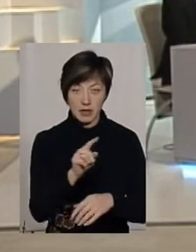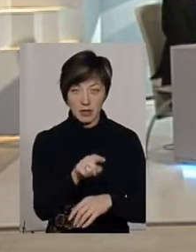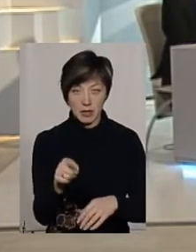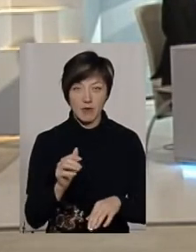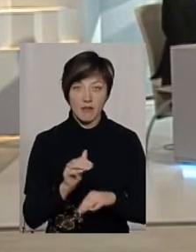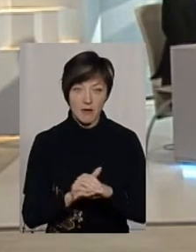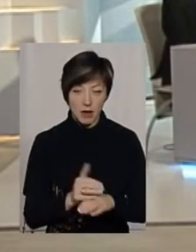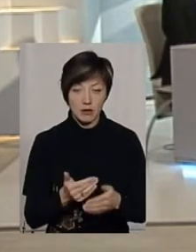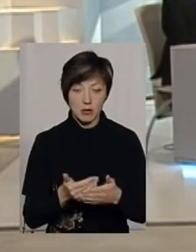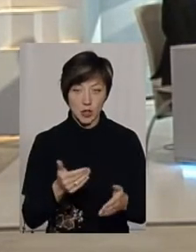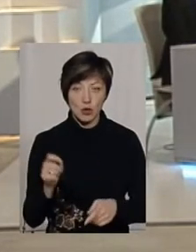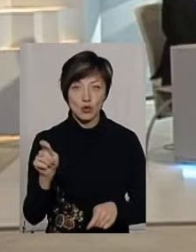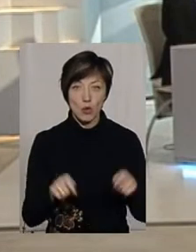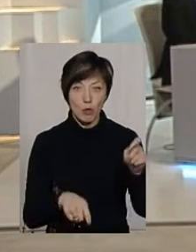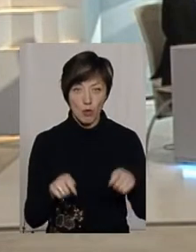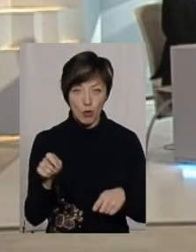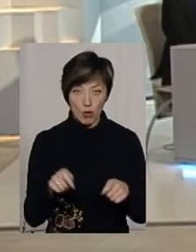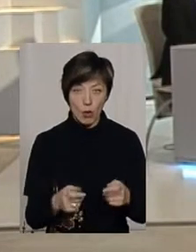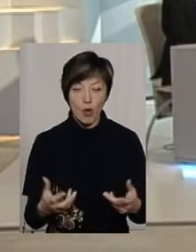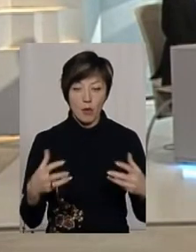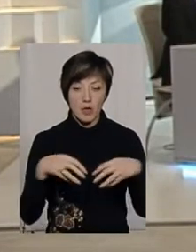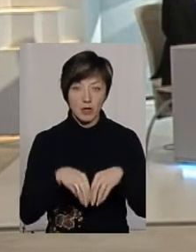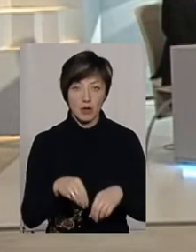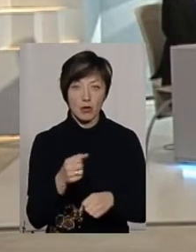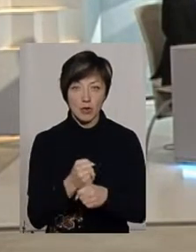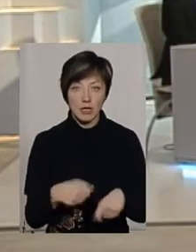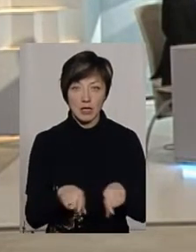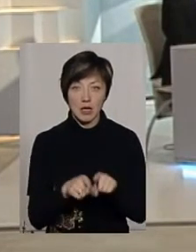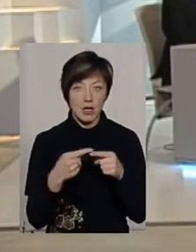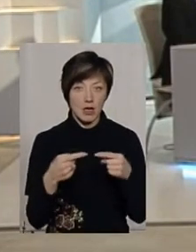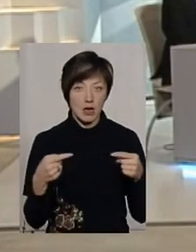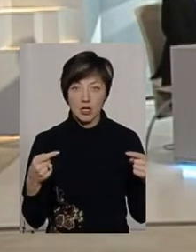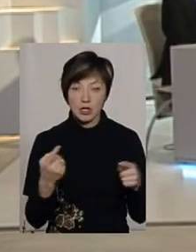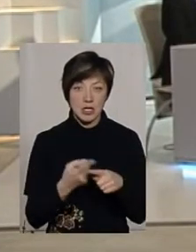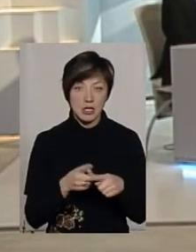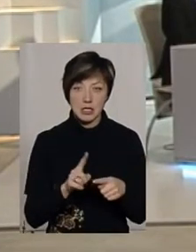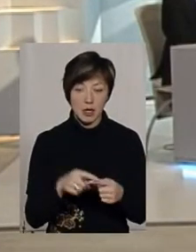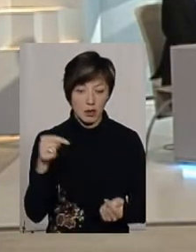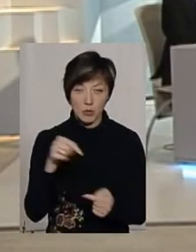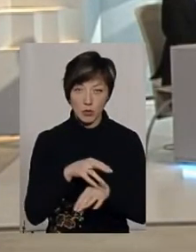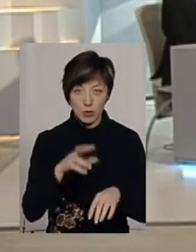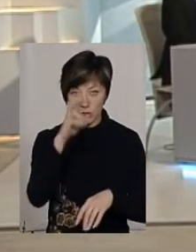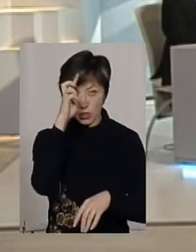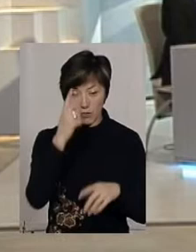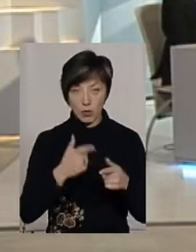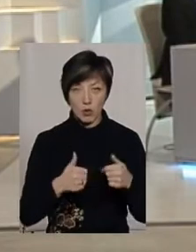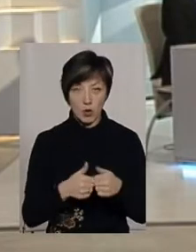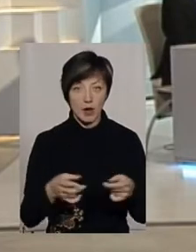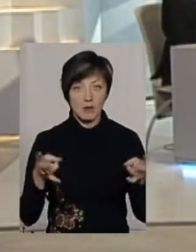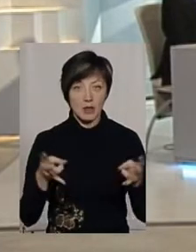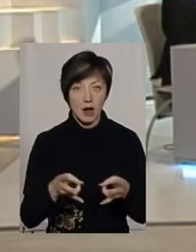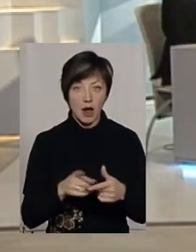це факт, що напередодні собору об'єднавчого робити такі речі, це не підходить для державних органів.